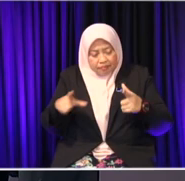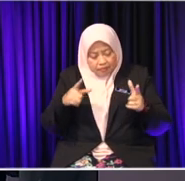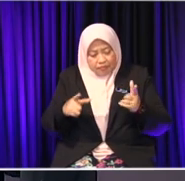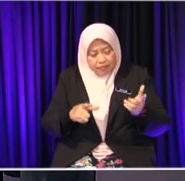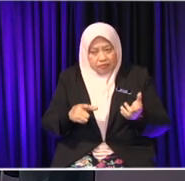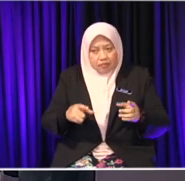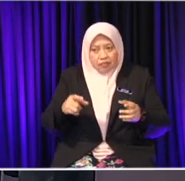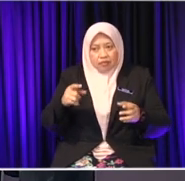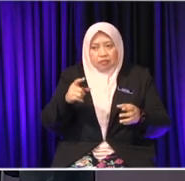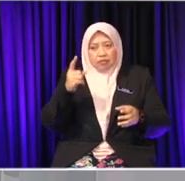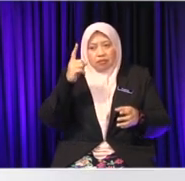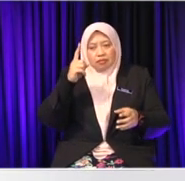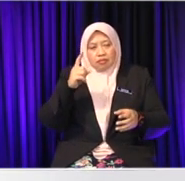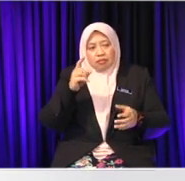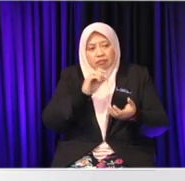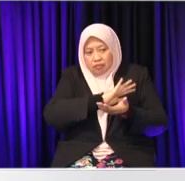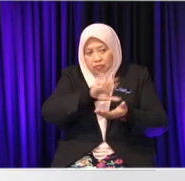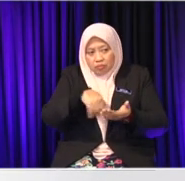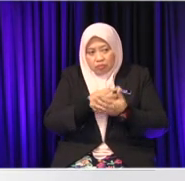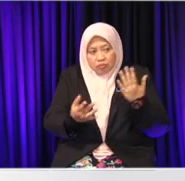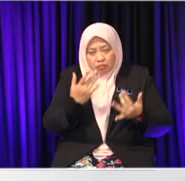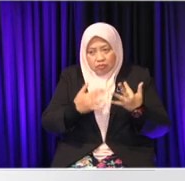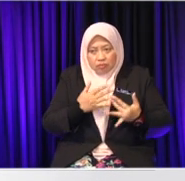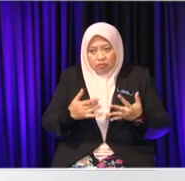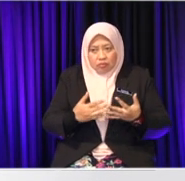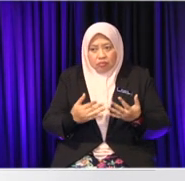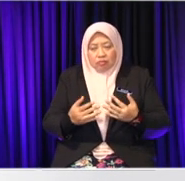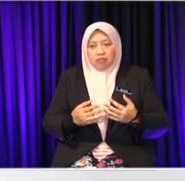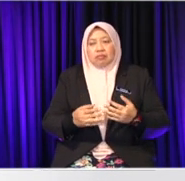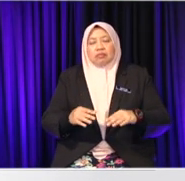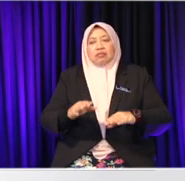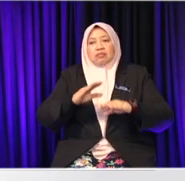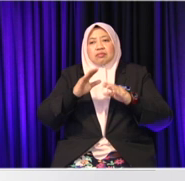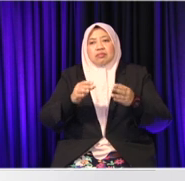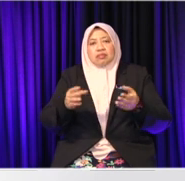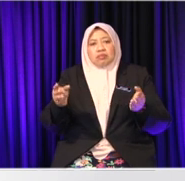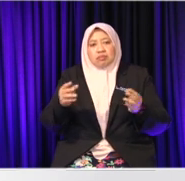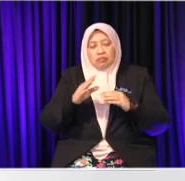jumlah yang dibeli ditolak dengan tidak tebal saja